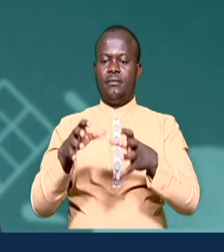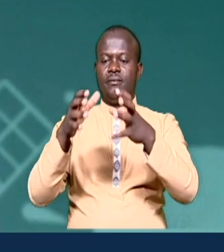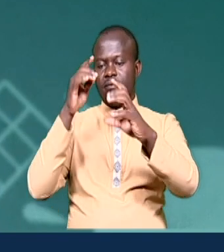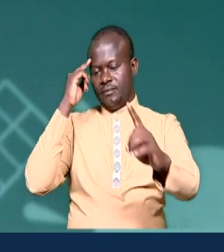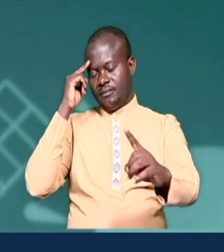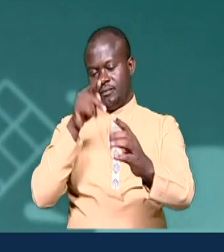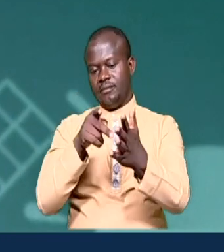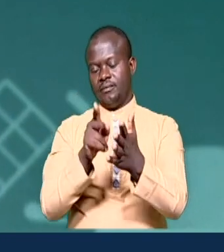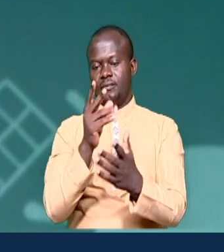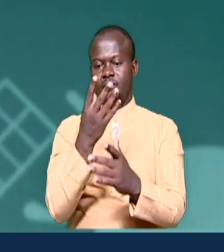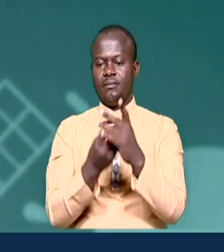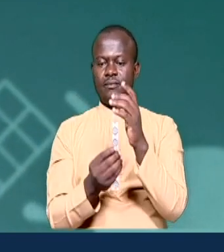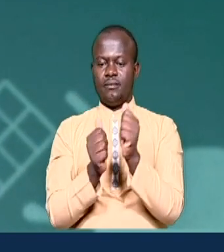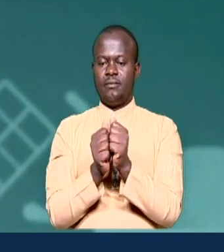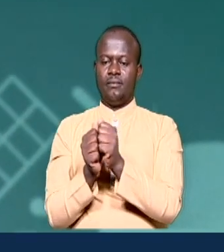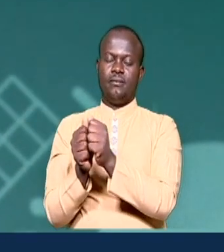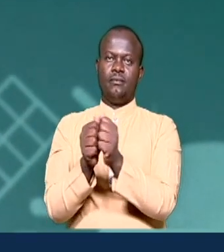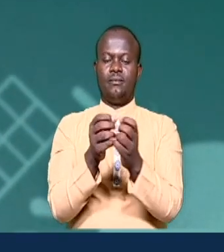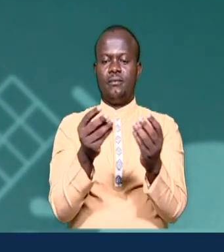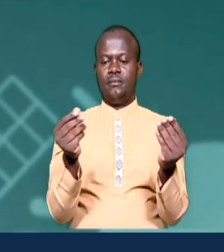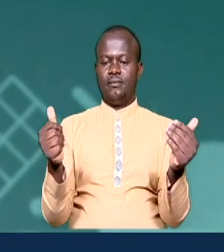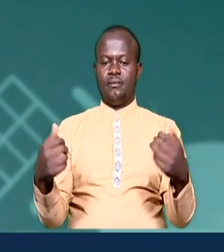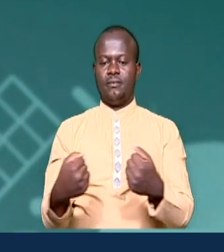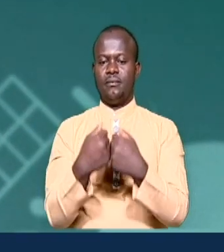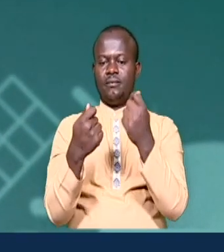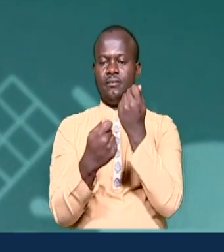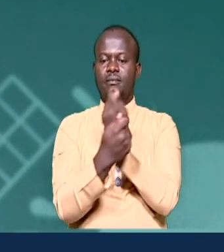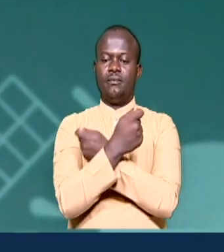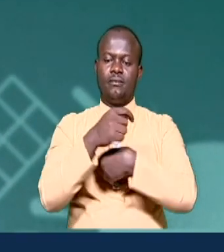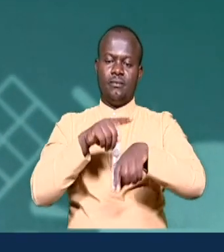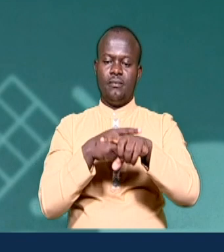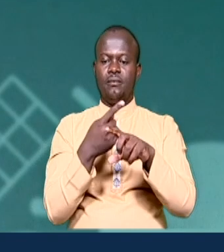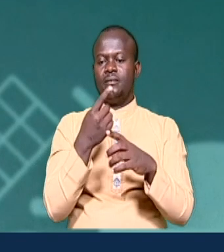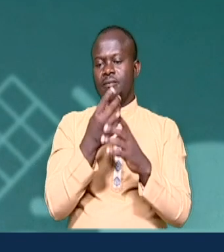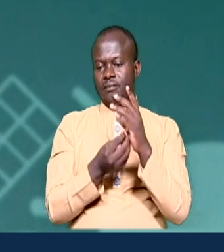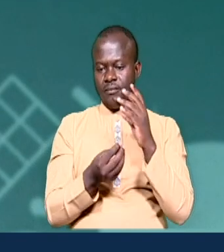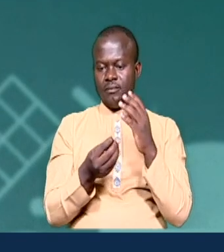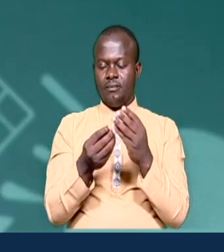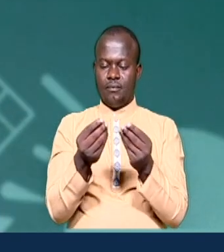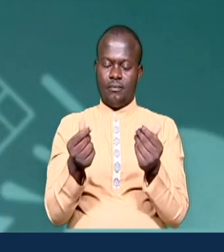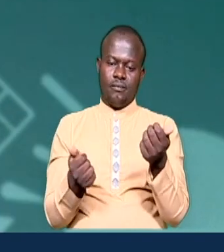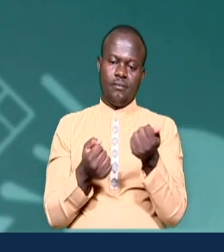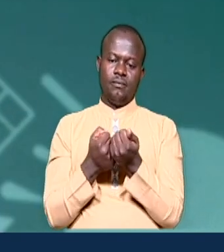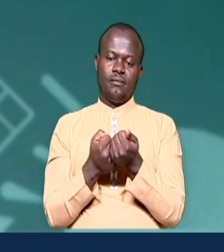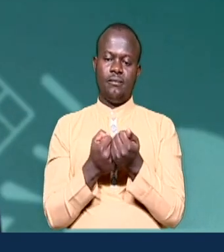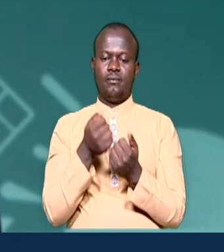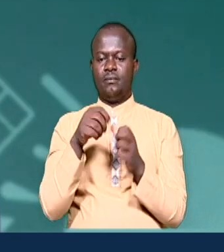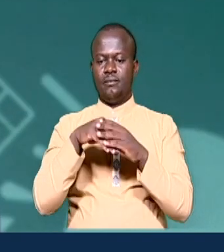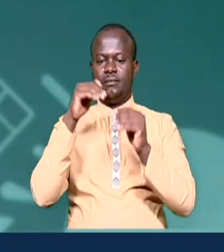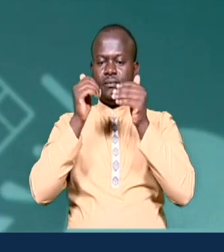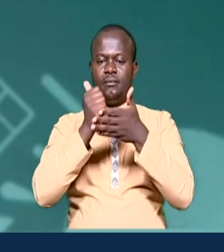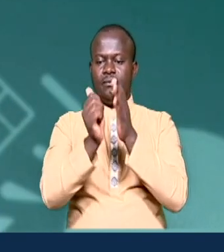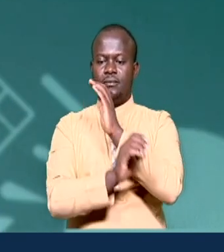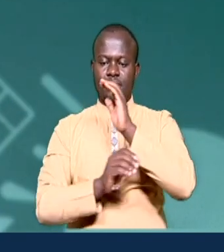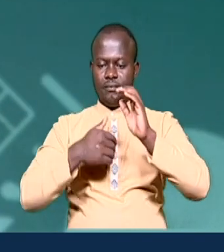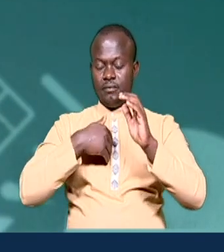kuriha igihombo n'ibyangizwa n'ingaruka z'imihindagurikire y'ibihe cyangwa se Loss and Damages Fund. Ibi biri rero mu rwego rwo gufasha ibihugu